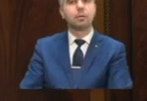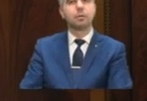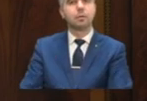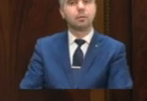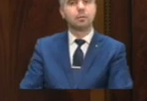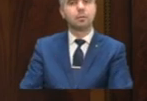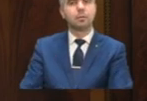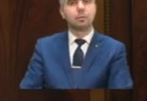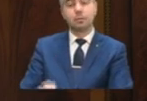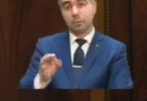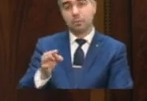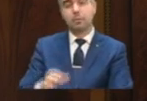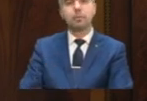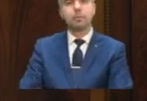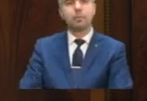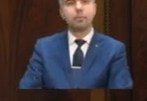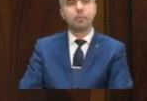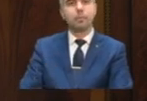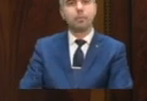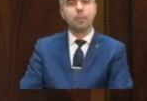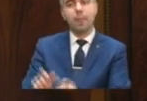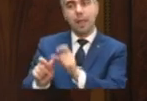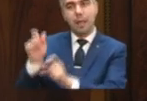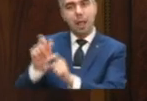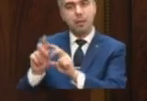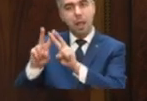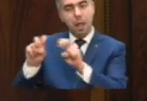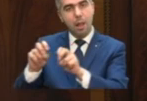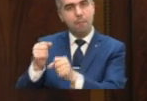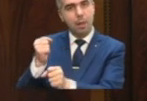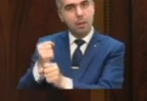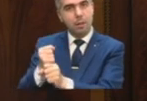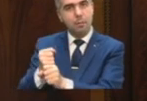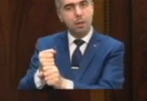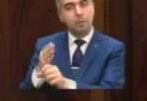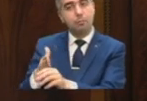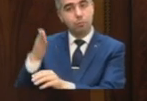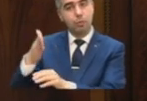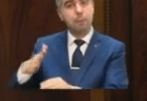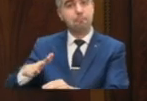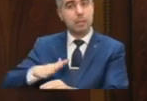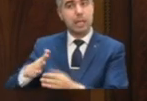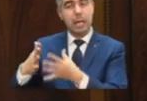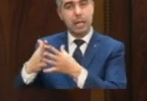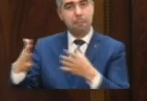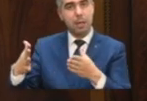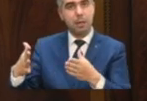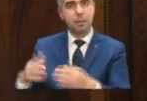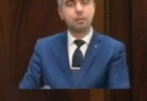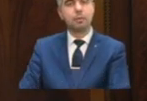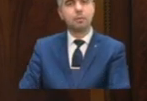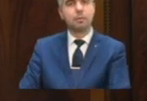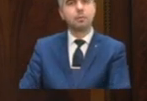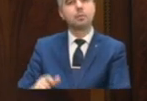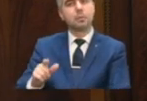وبالتالي طبيعة الحال فاش غيكونوا الناس كيقلبوا على شغل ماشي بالضروري يهبطوا حتى للمدن الكبرى، راه غيخصهم يلقاو